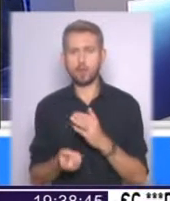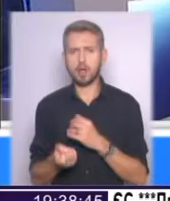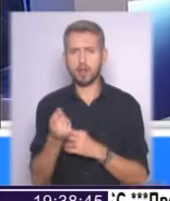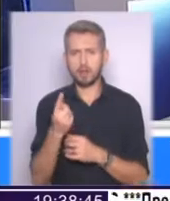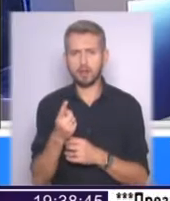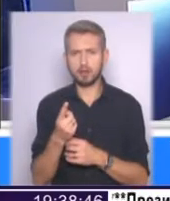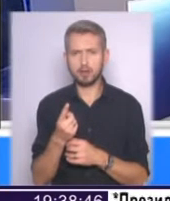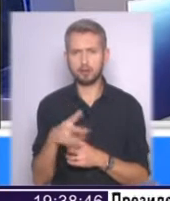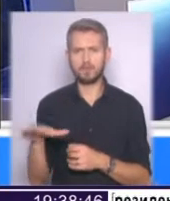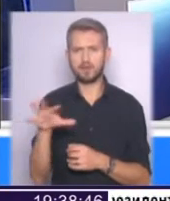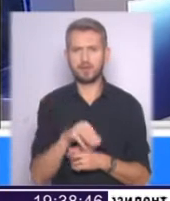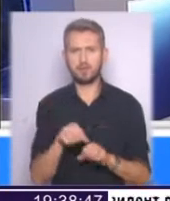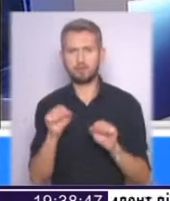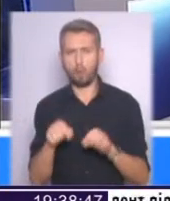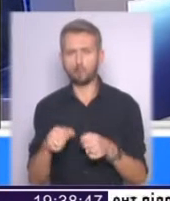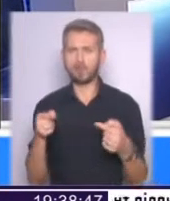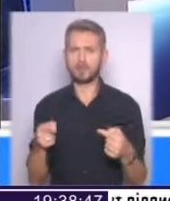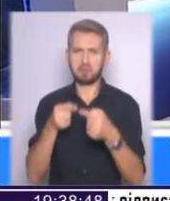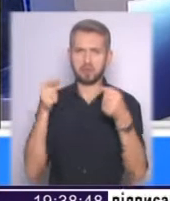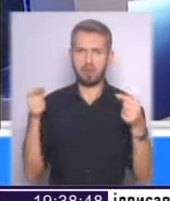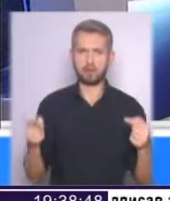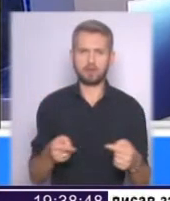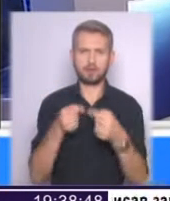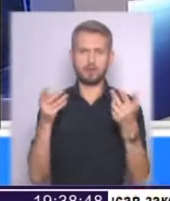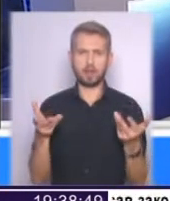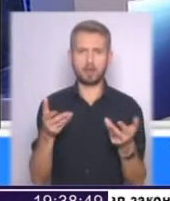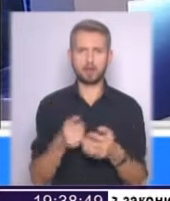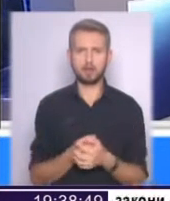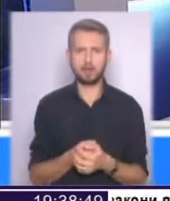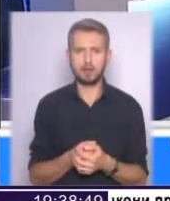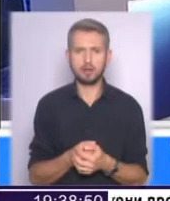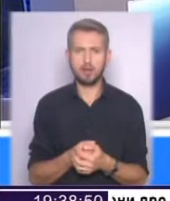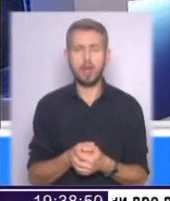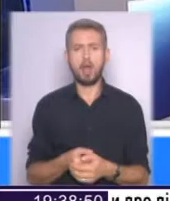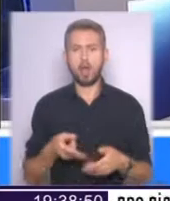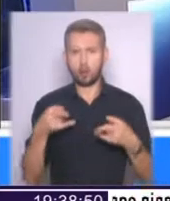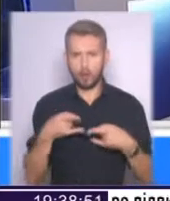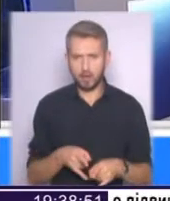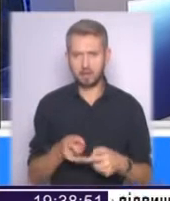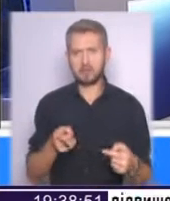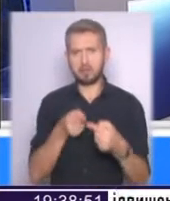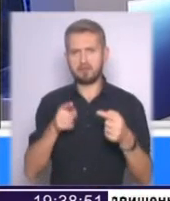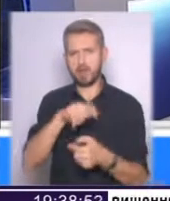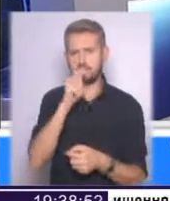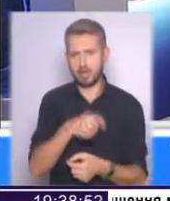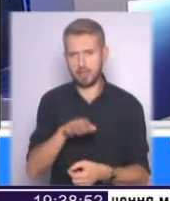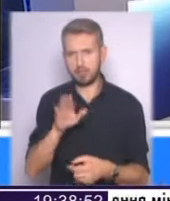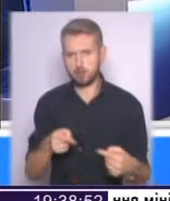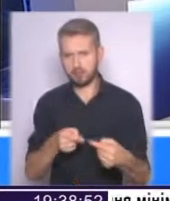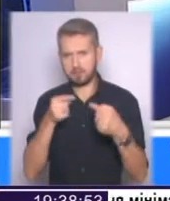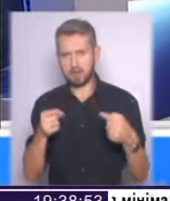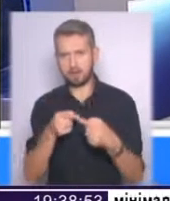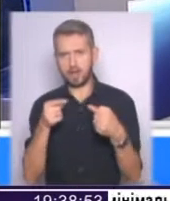всем нужно сопротивляться и сопротивляться. Родители сопротивлялись войне, потом сопротивлялись